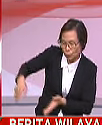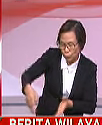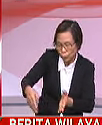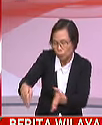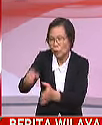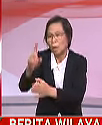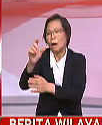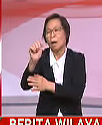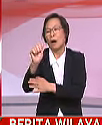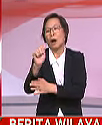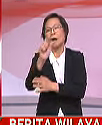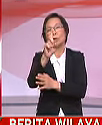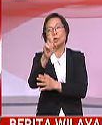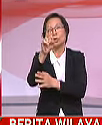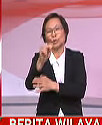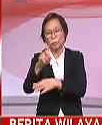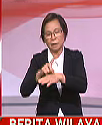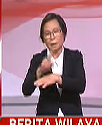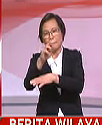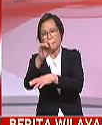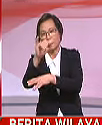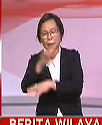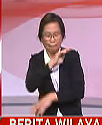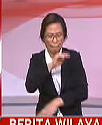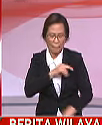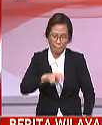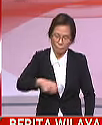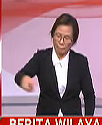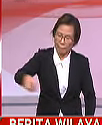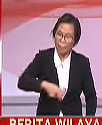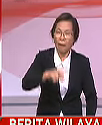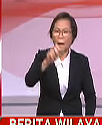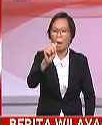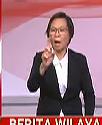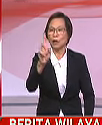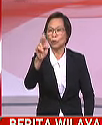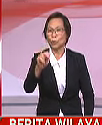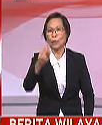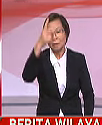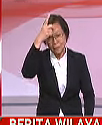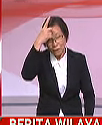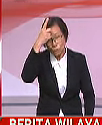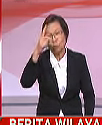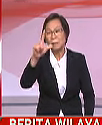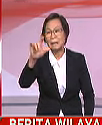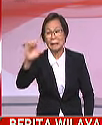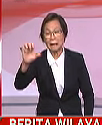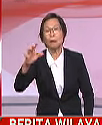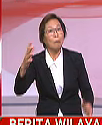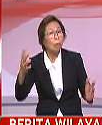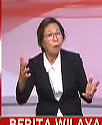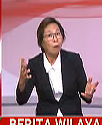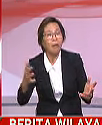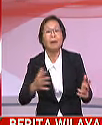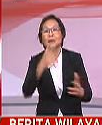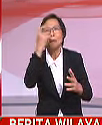Dewan Undangan Negeri Dun Senadin di Miri. Menteri Pengangkutan yang juga ADUN Senadin, Datuk Lee Kim Shin berkata, langkah tersebut adalah